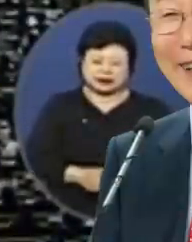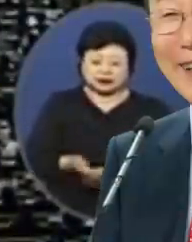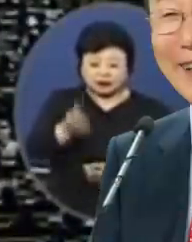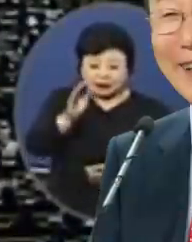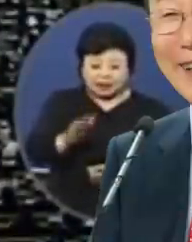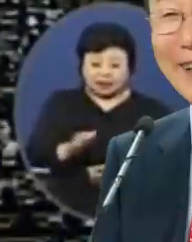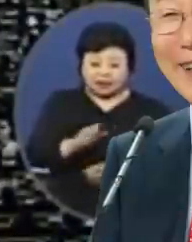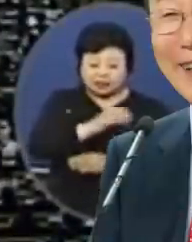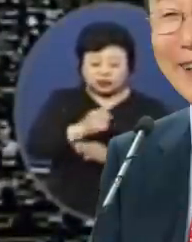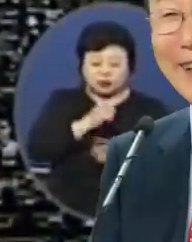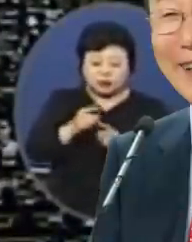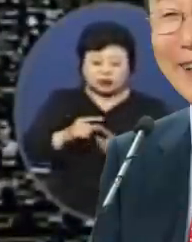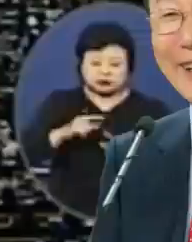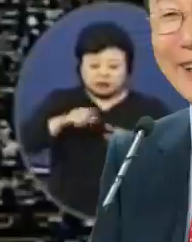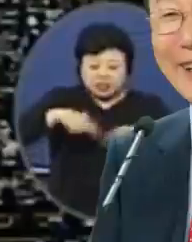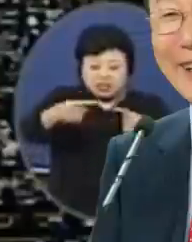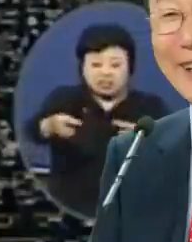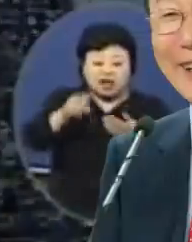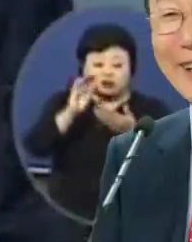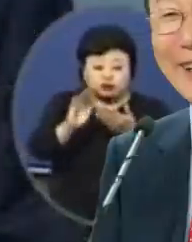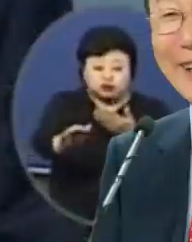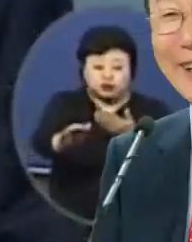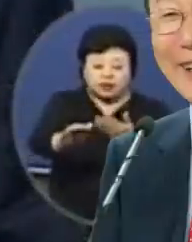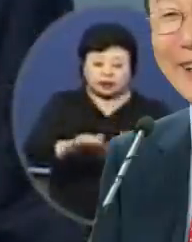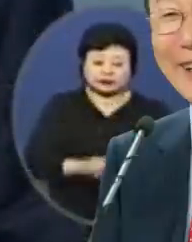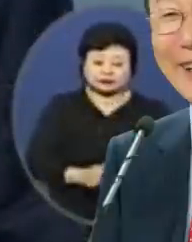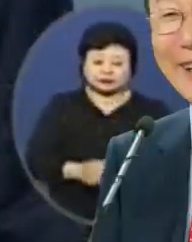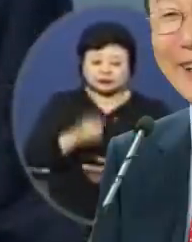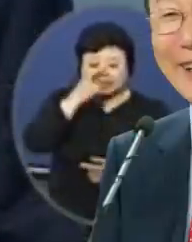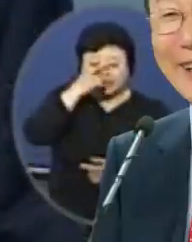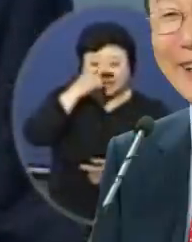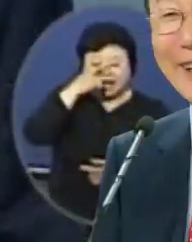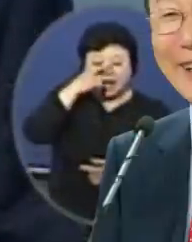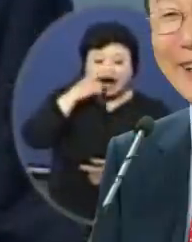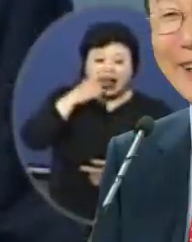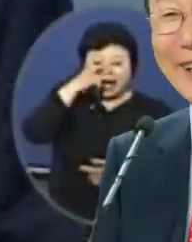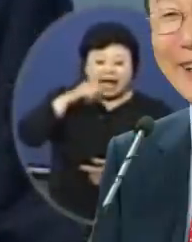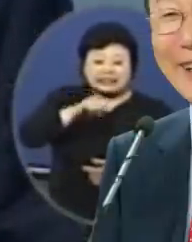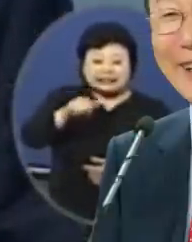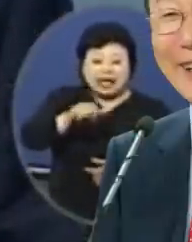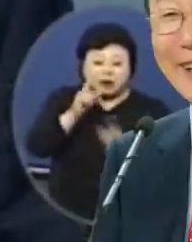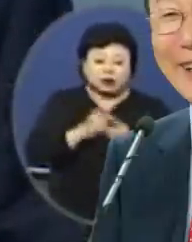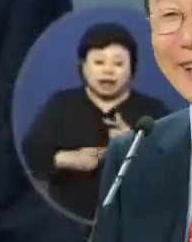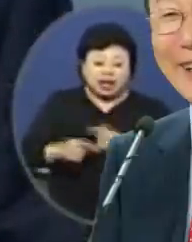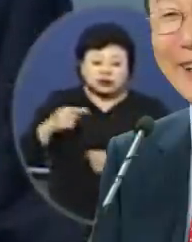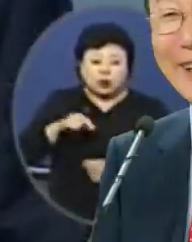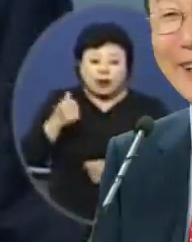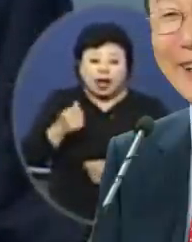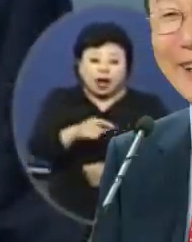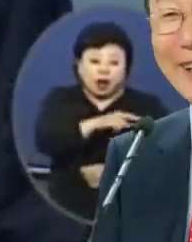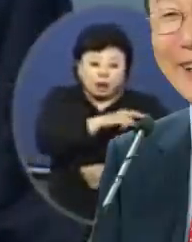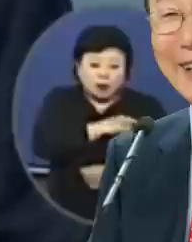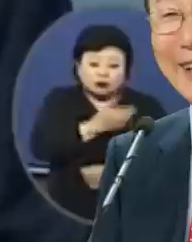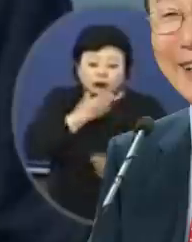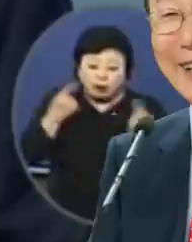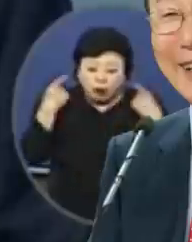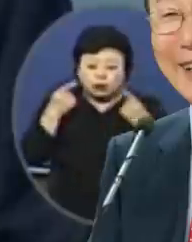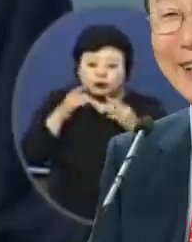그러나 그리스도의 말씀이 들어가고 난 다음에 우리 아시아보다 1500년 가까이 먼저